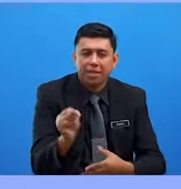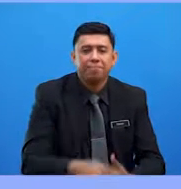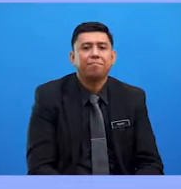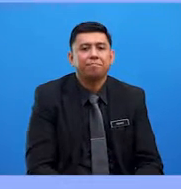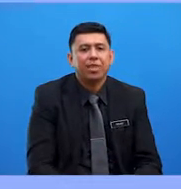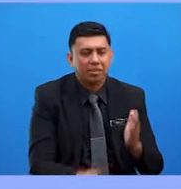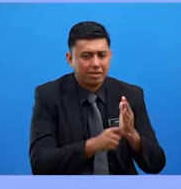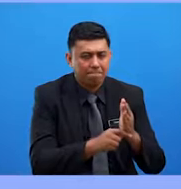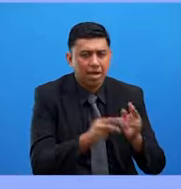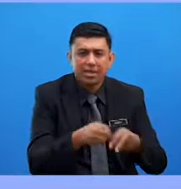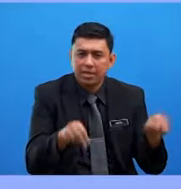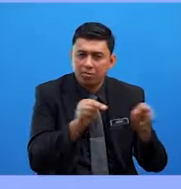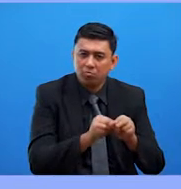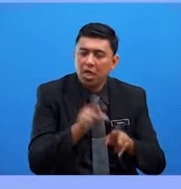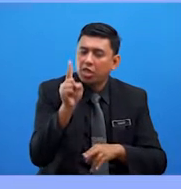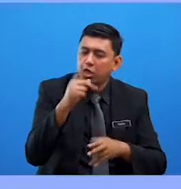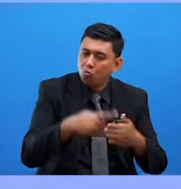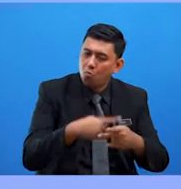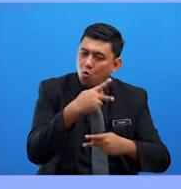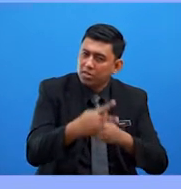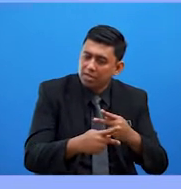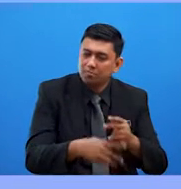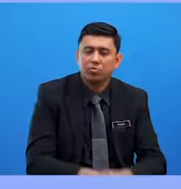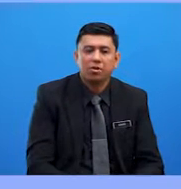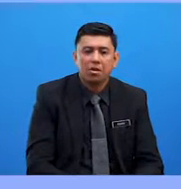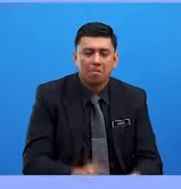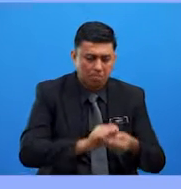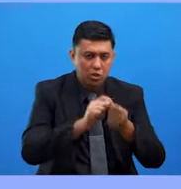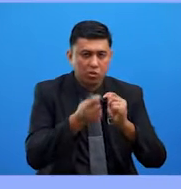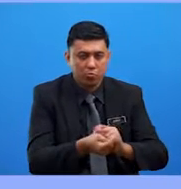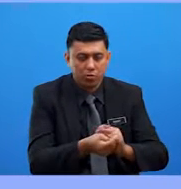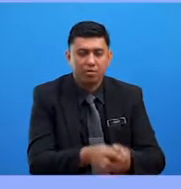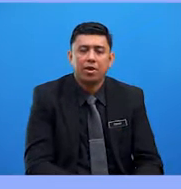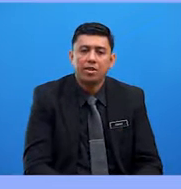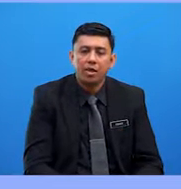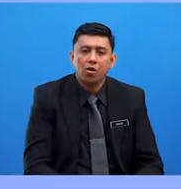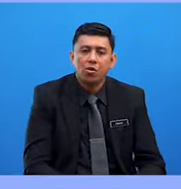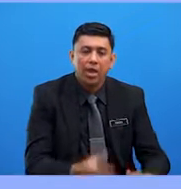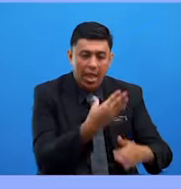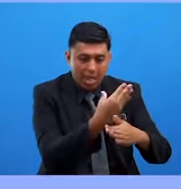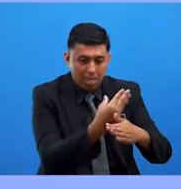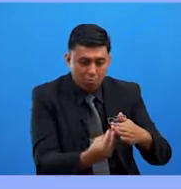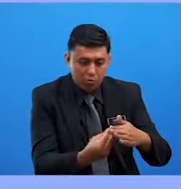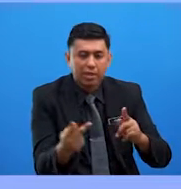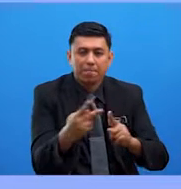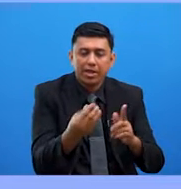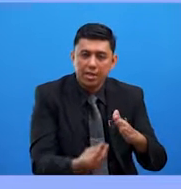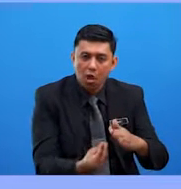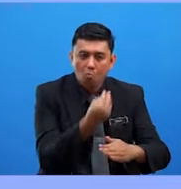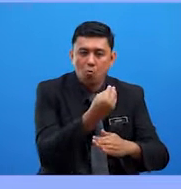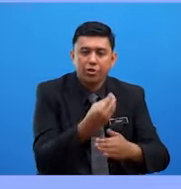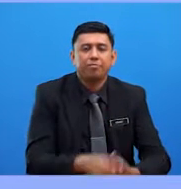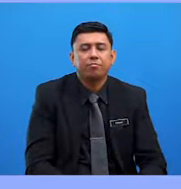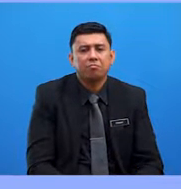tambah nilai pula merupakan satu proses menukarkan input kepada output.